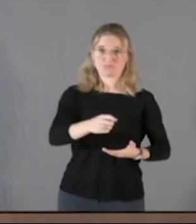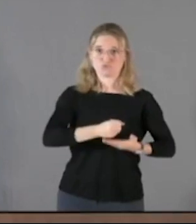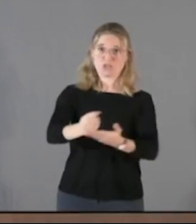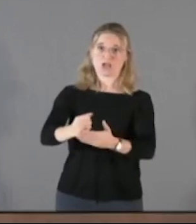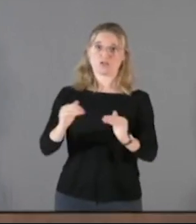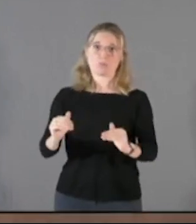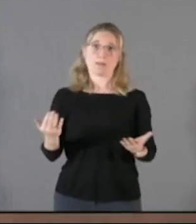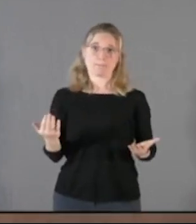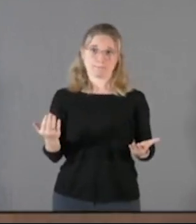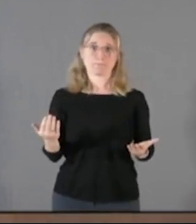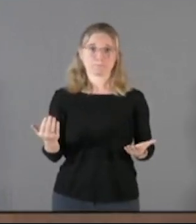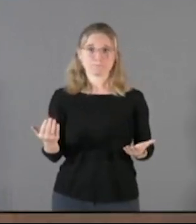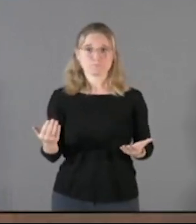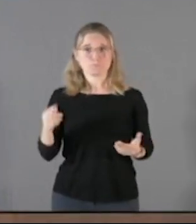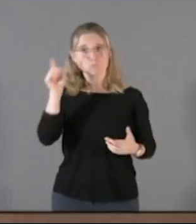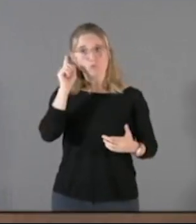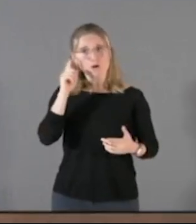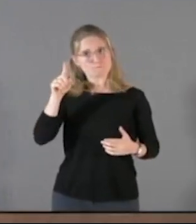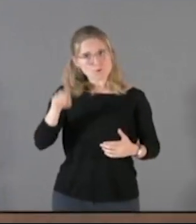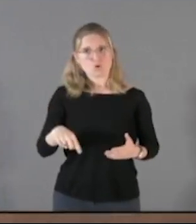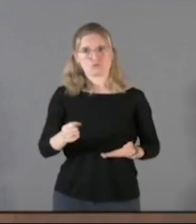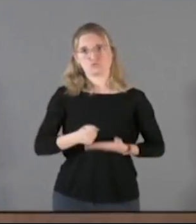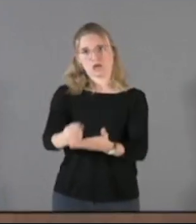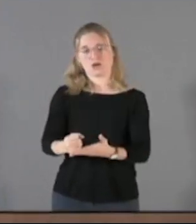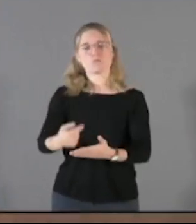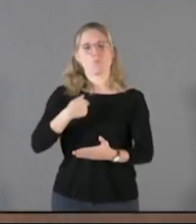le souhaitent et comme ils le méritent. En tout cas, ils ont le mien et j'espère qu'ils auront le vôtre.